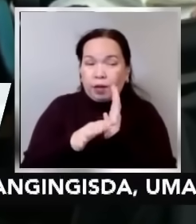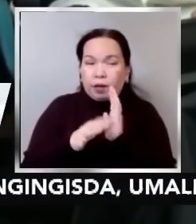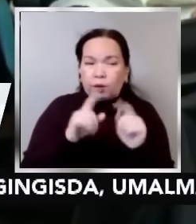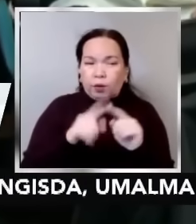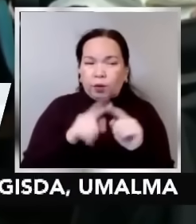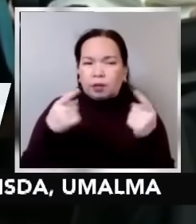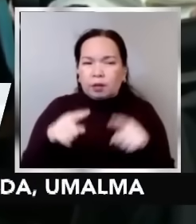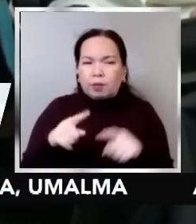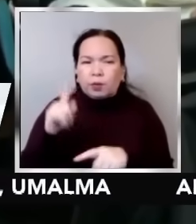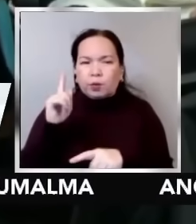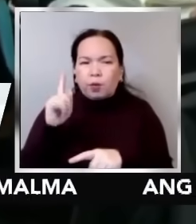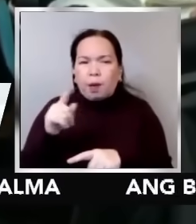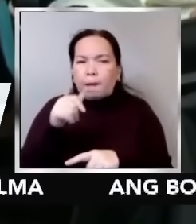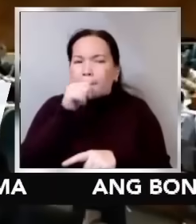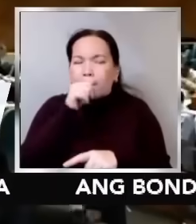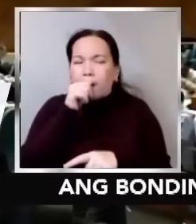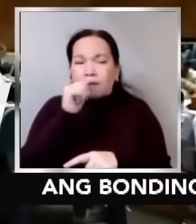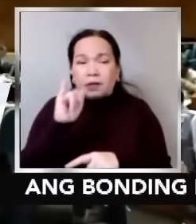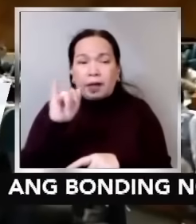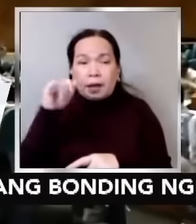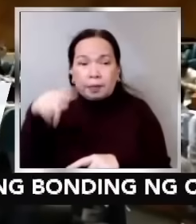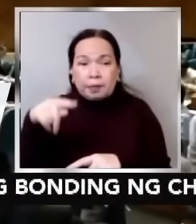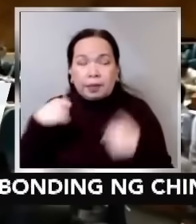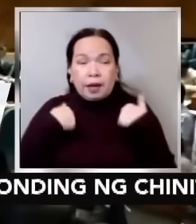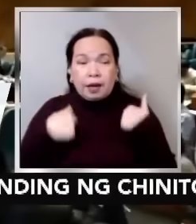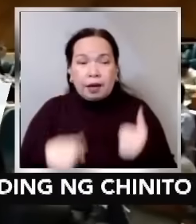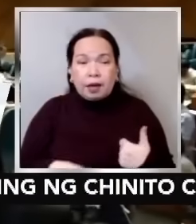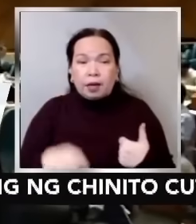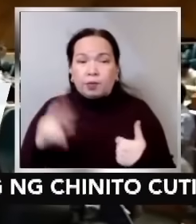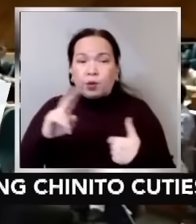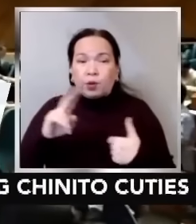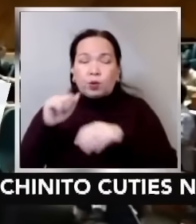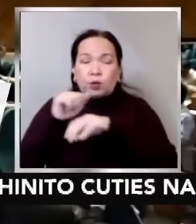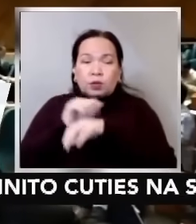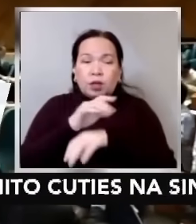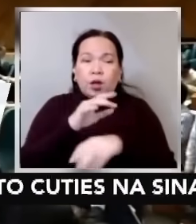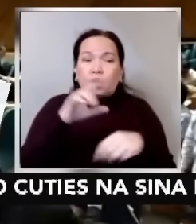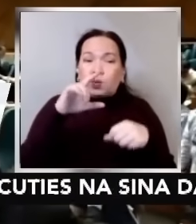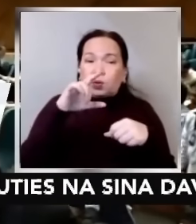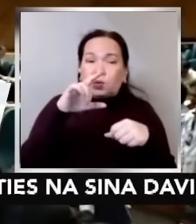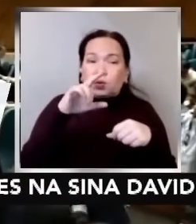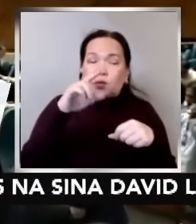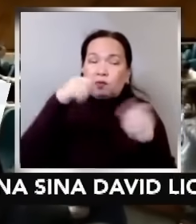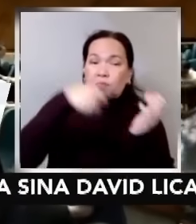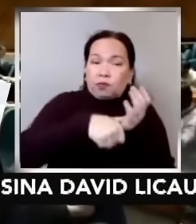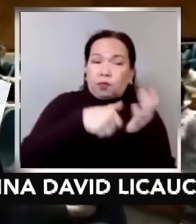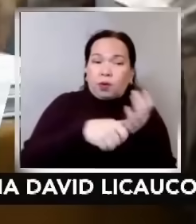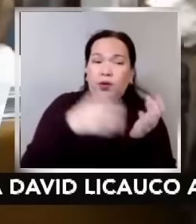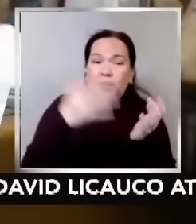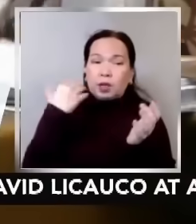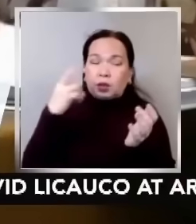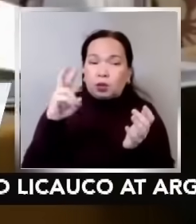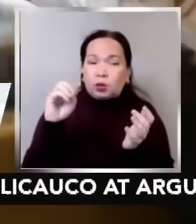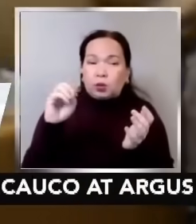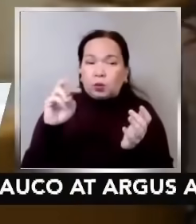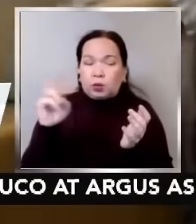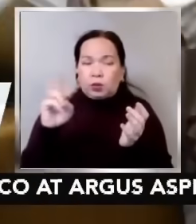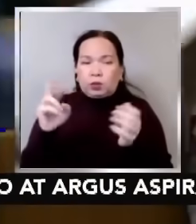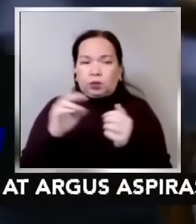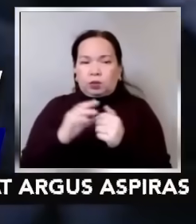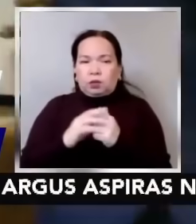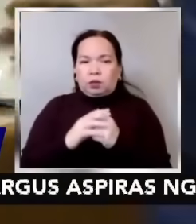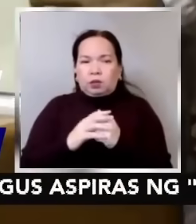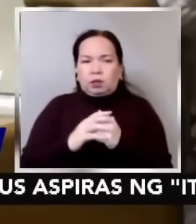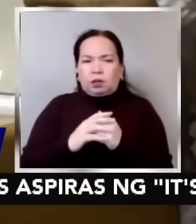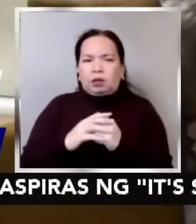IP address na ginamit sa pagtatransmit ng boto noong 2022 elections. Bakit